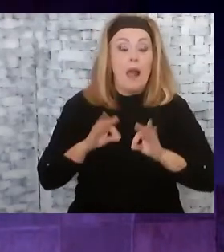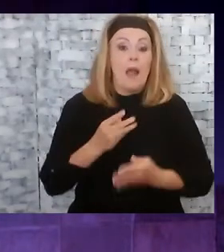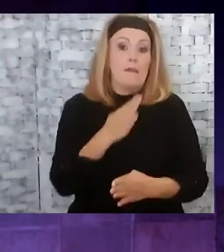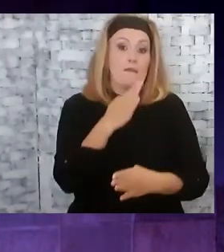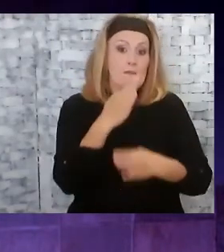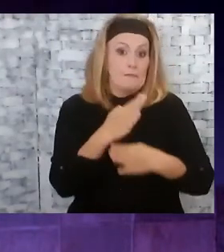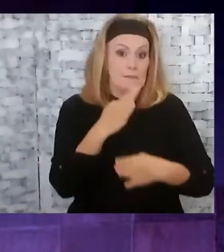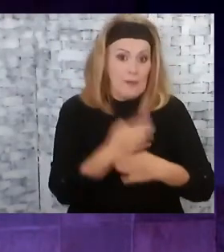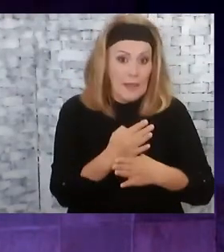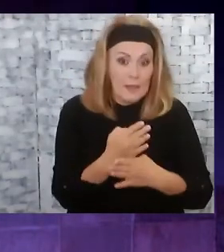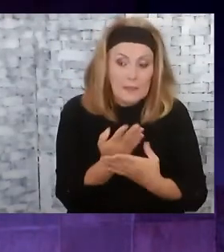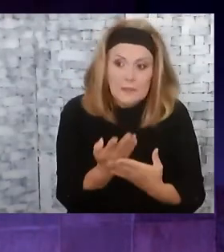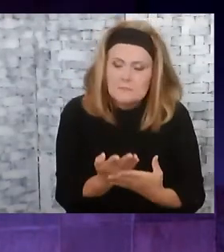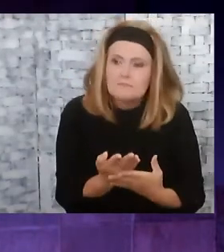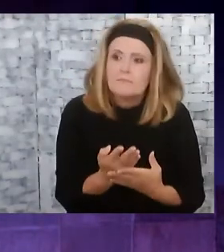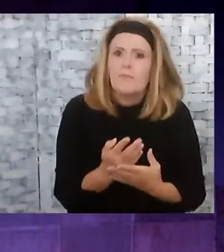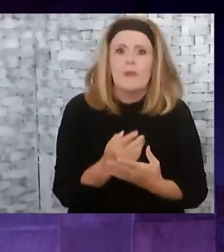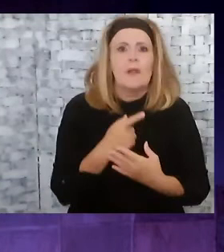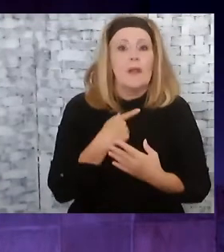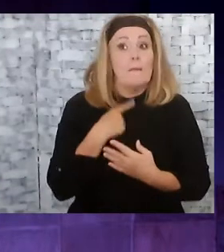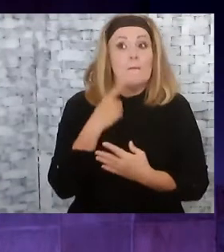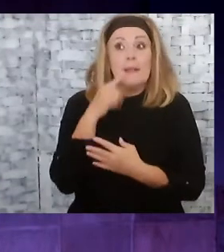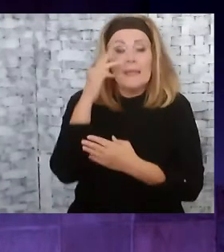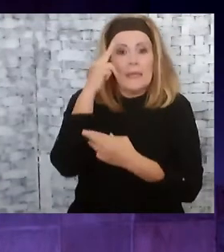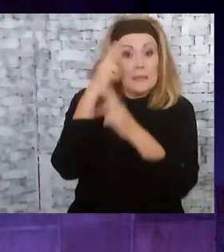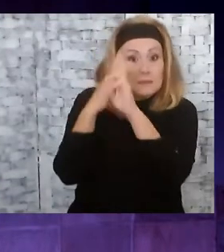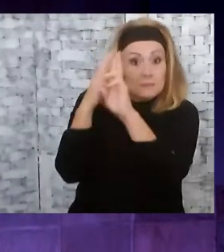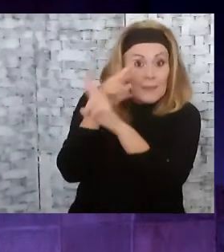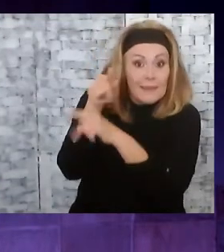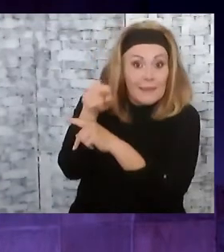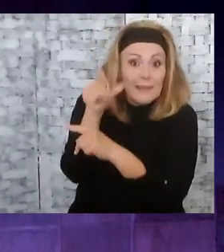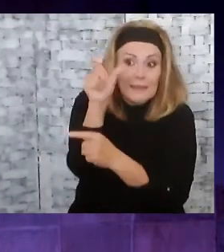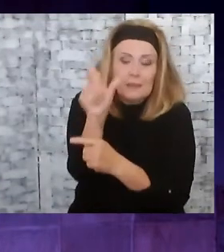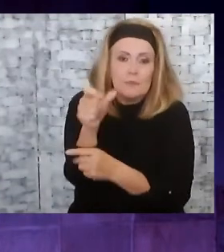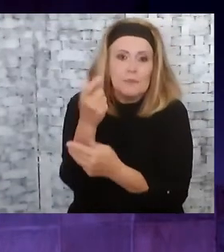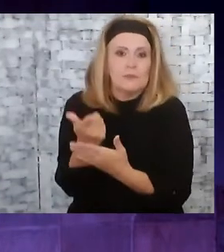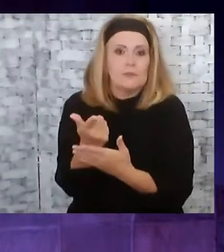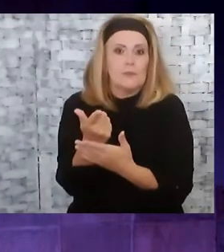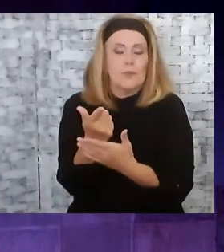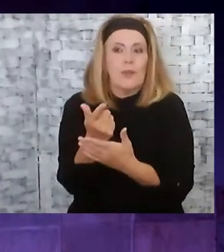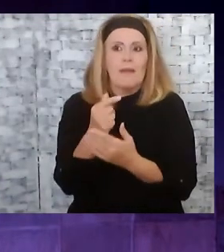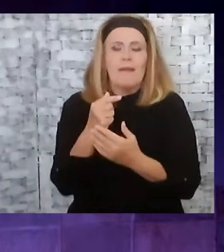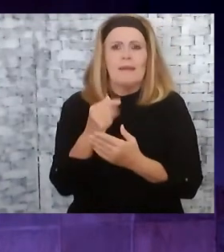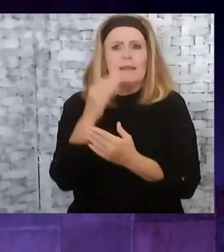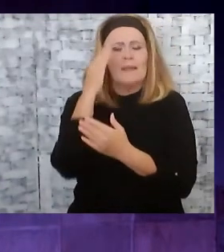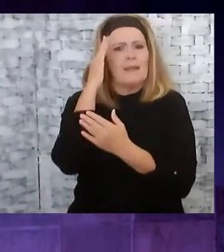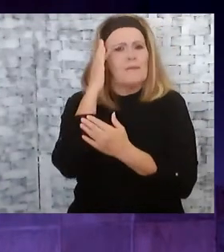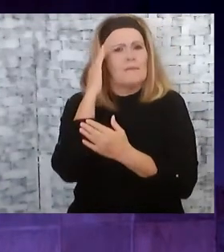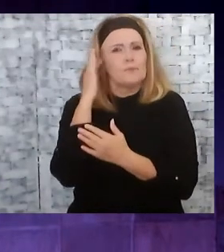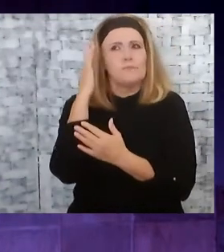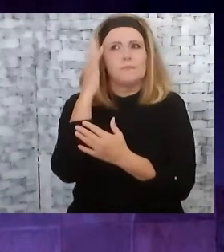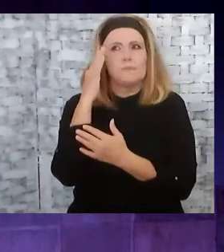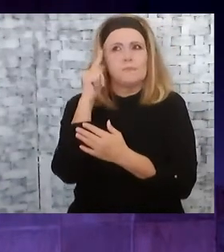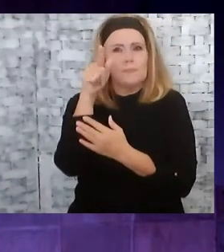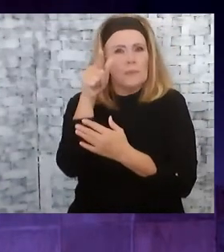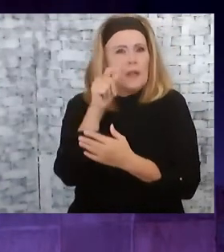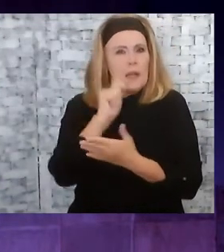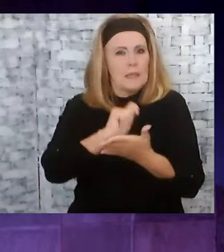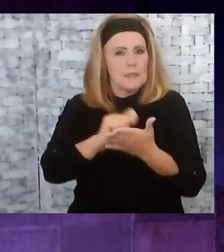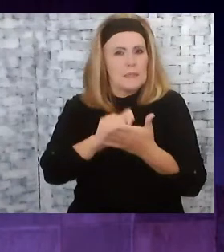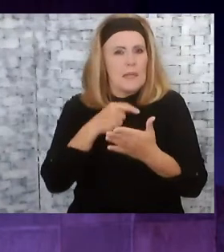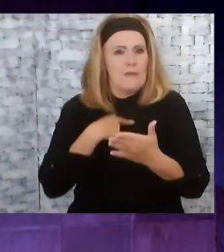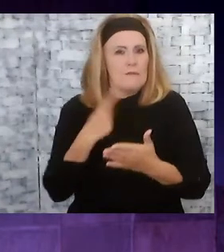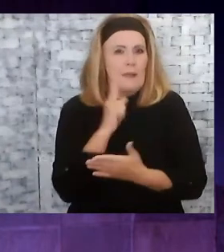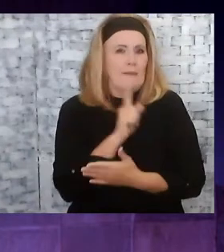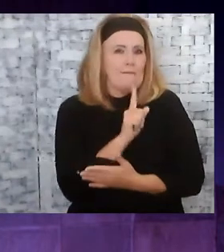want jy wil weet, wat het die persoon van my geskryf? Vir alles het iemand is vir wie jy respect het, nee. Marius vertel in die